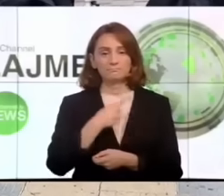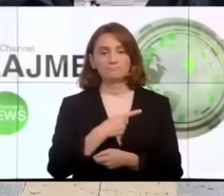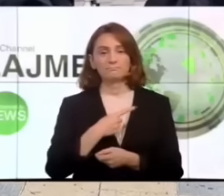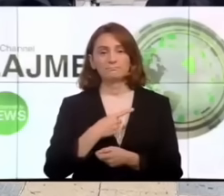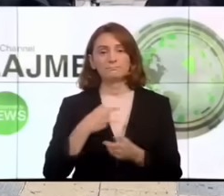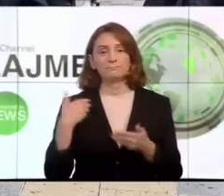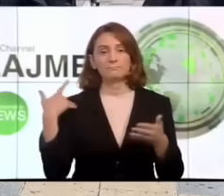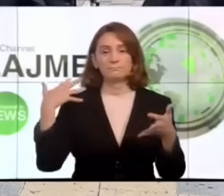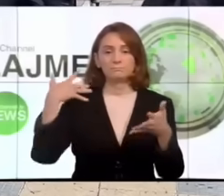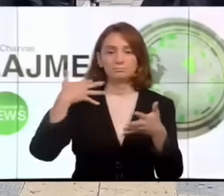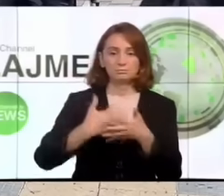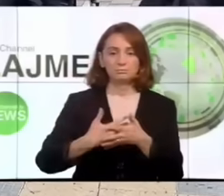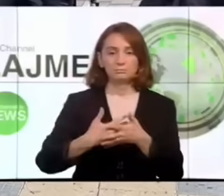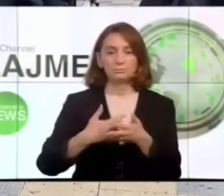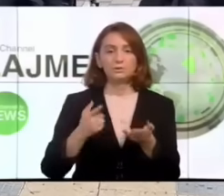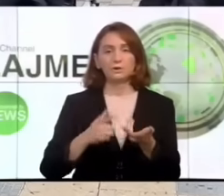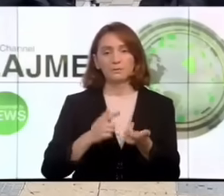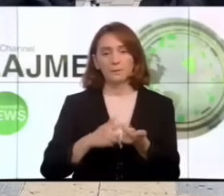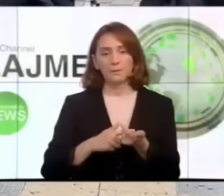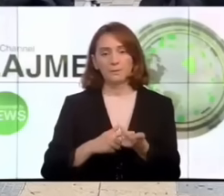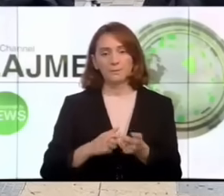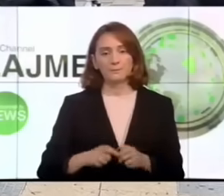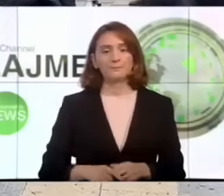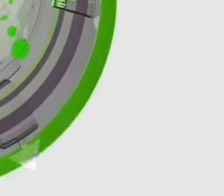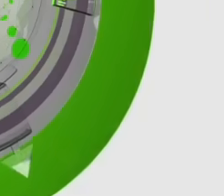përplasje deri në plagosje.